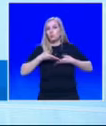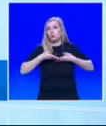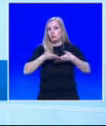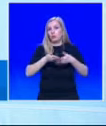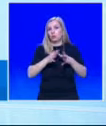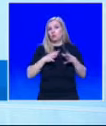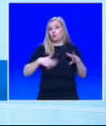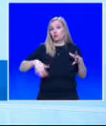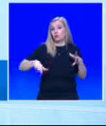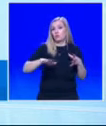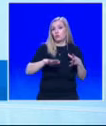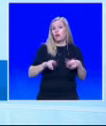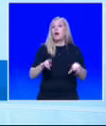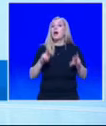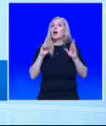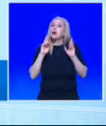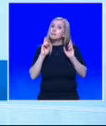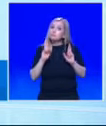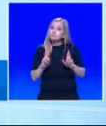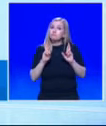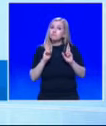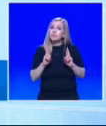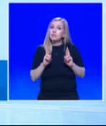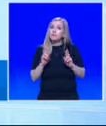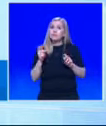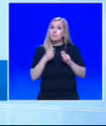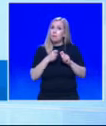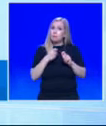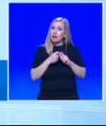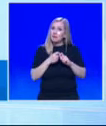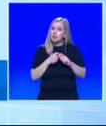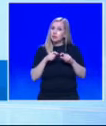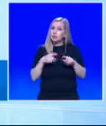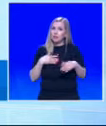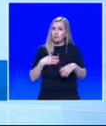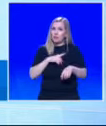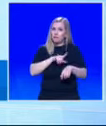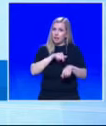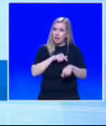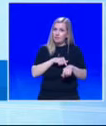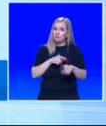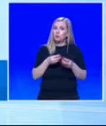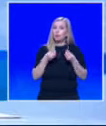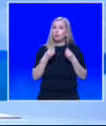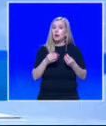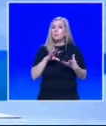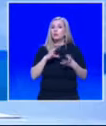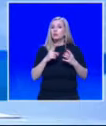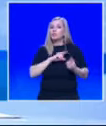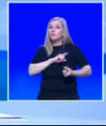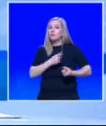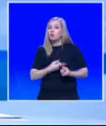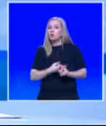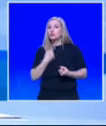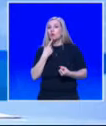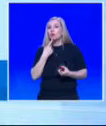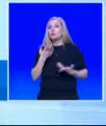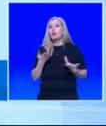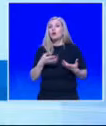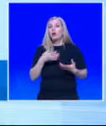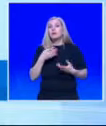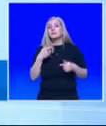от мнозинството. Надявам се да се коригират. Има още време, при добра колко политическа средства? Воля, защото обясненията